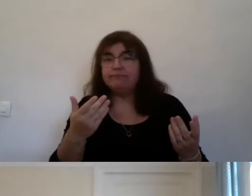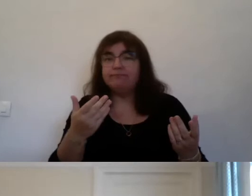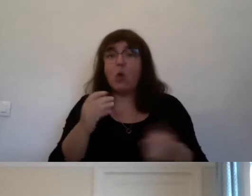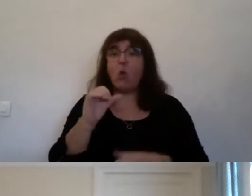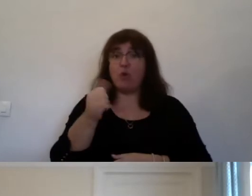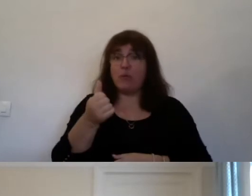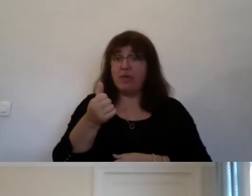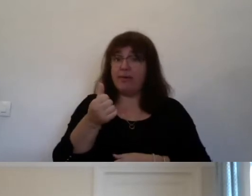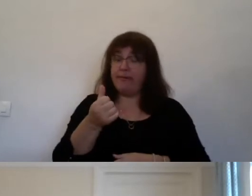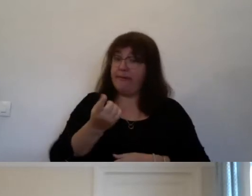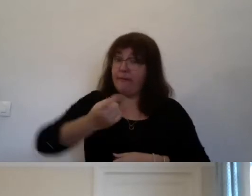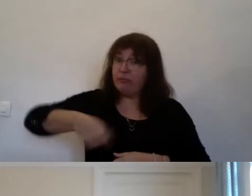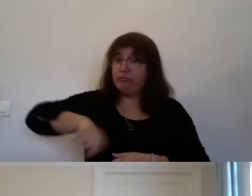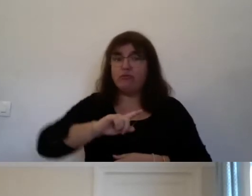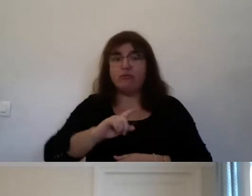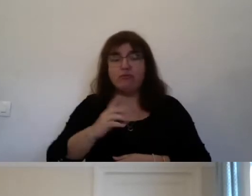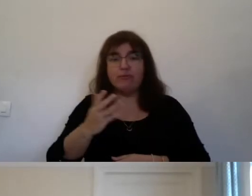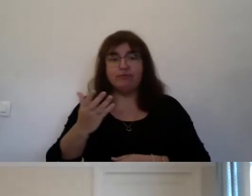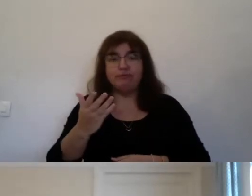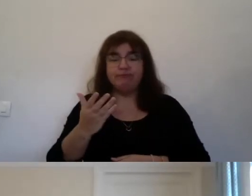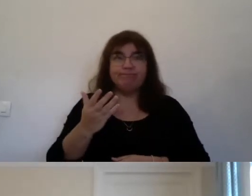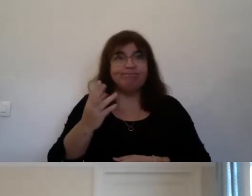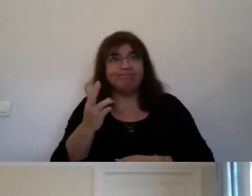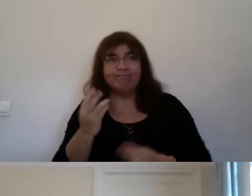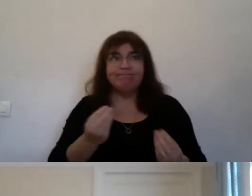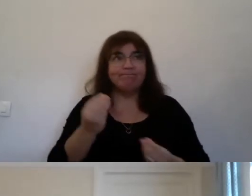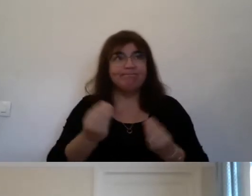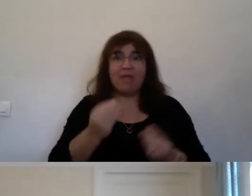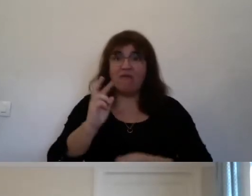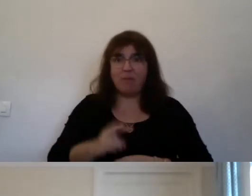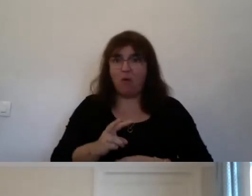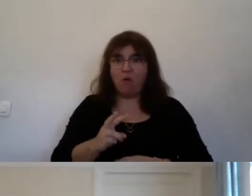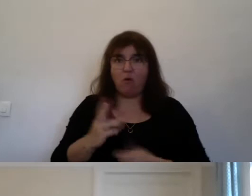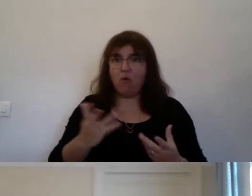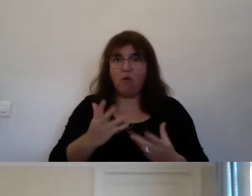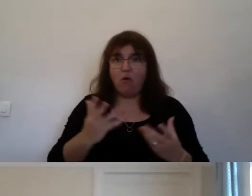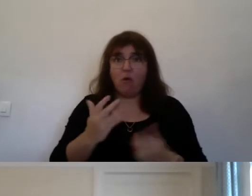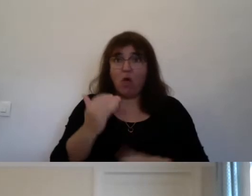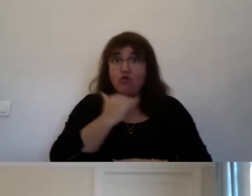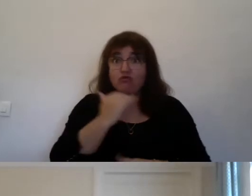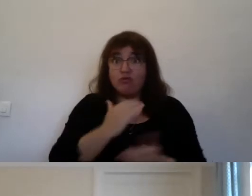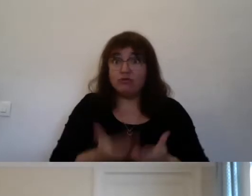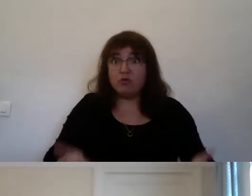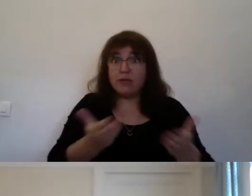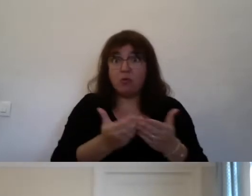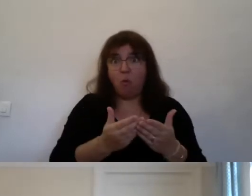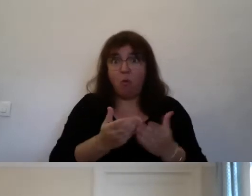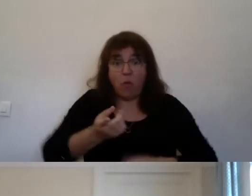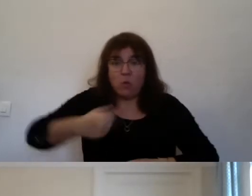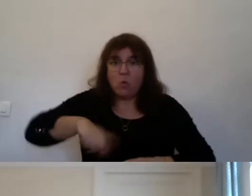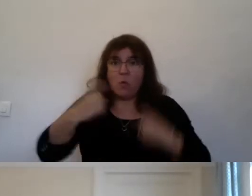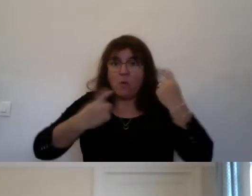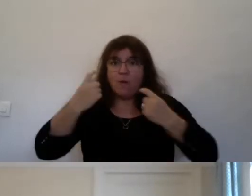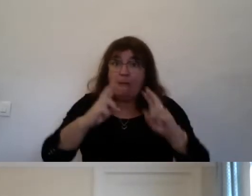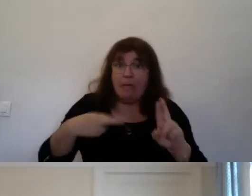temps, nous avons fait vraiment une réponse à l'urgence de la situation pour justement, comme